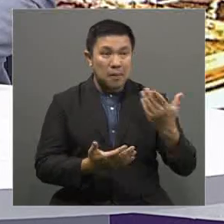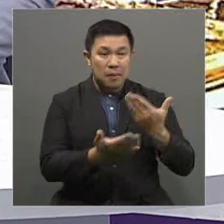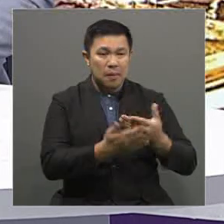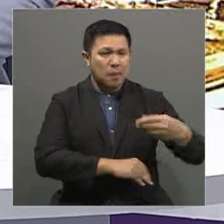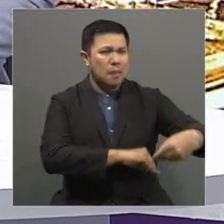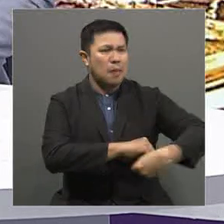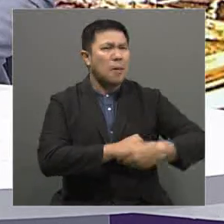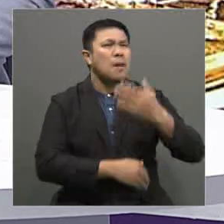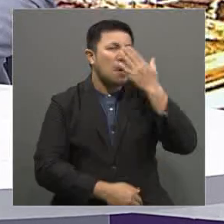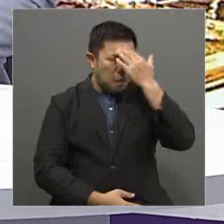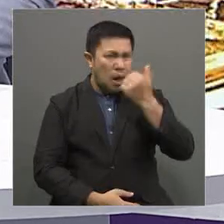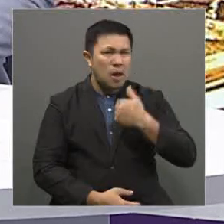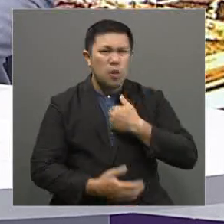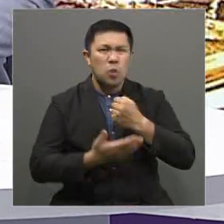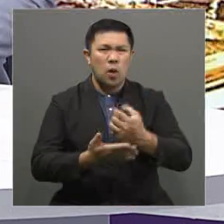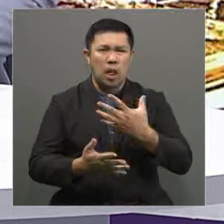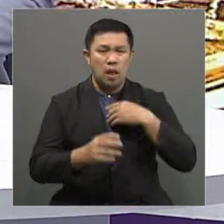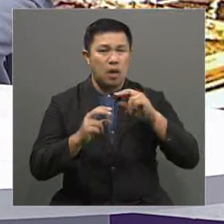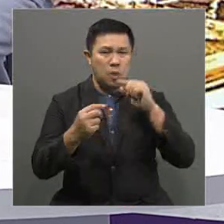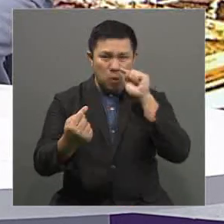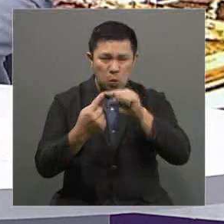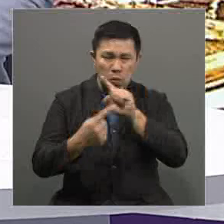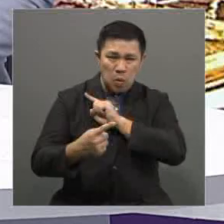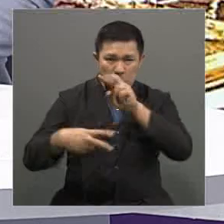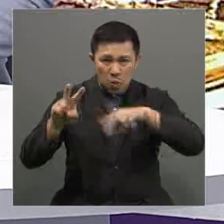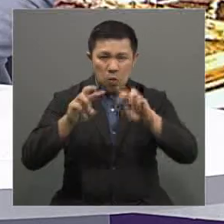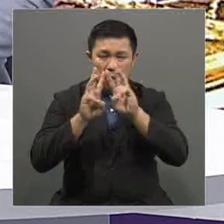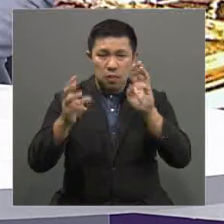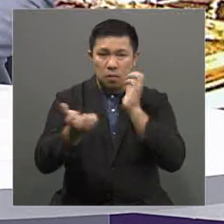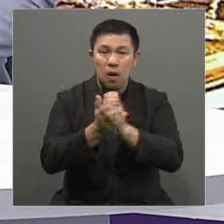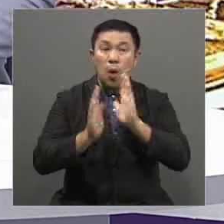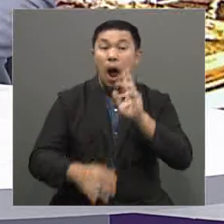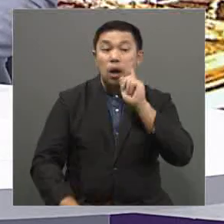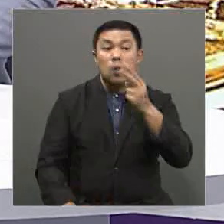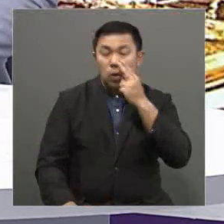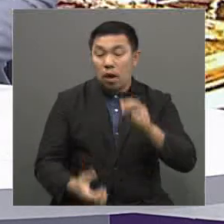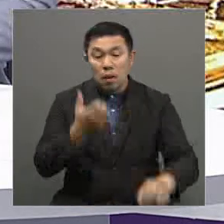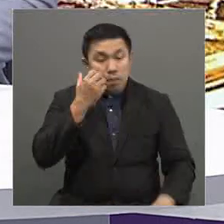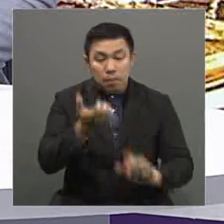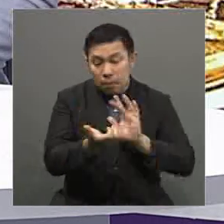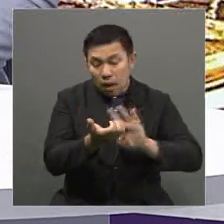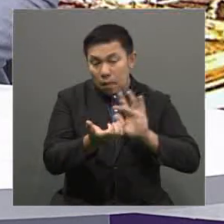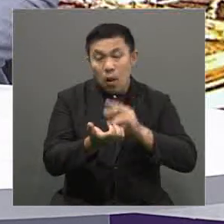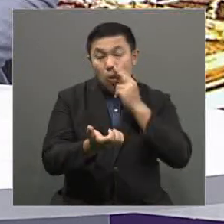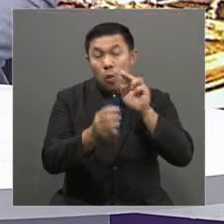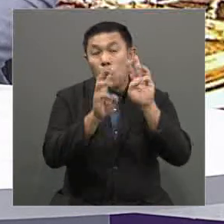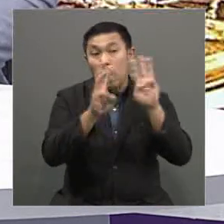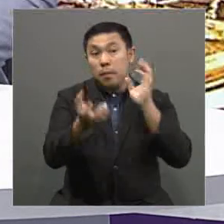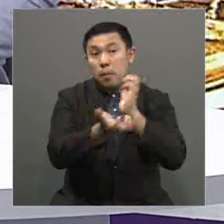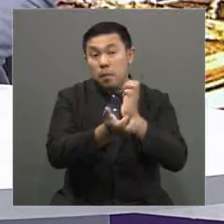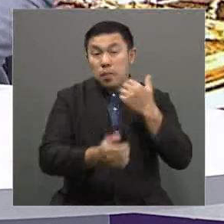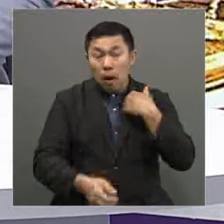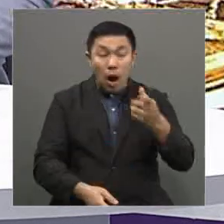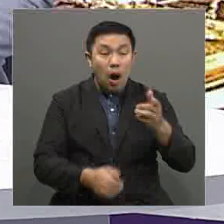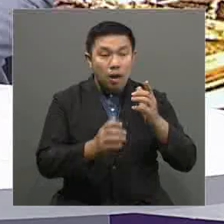ท่านเพื่อจะให้เข้ามาช่วยคดีนะคะแล้วบอกอ่ะเนี่ยทุกวันเนี้ยผู้สื่อข่าวเปิดโทรศัพท์มาซิเจอมั้ยเว็บพนันคือบิ๊กโจ๊ก็หยิบ